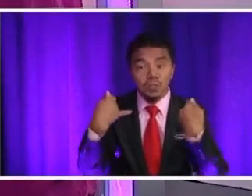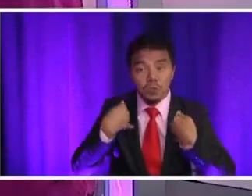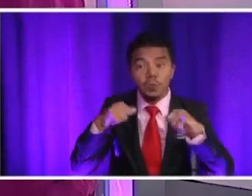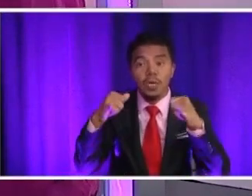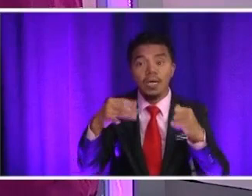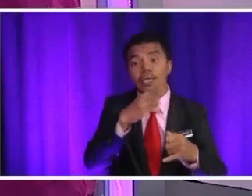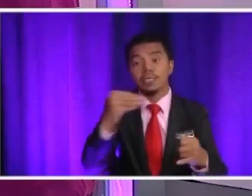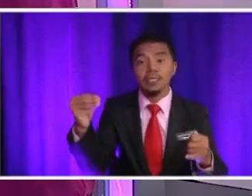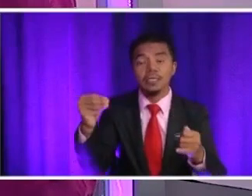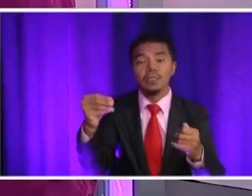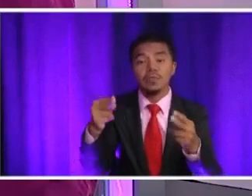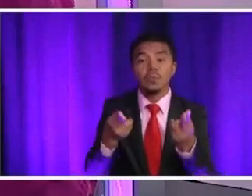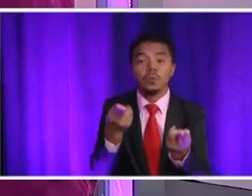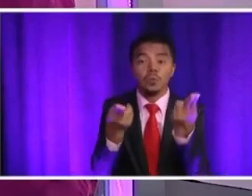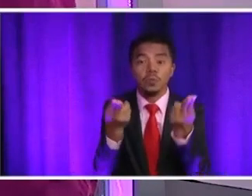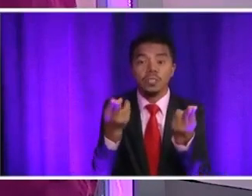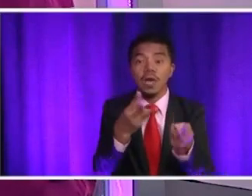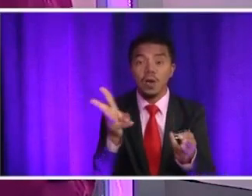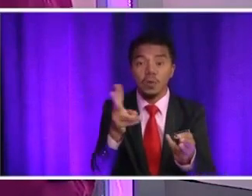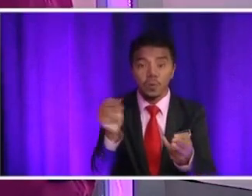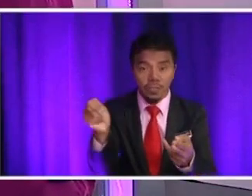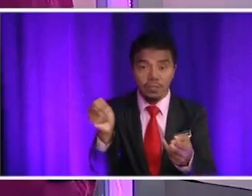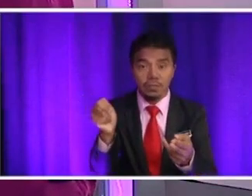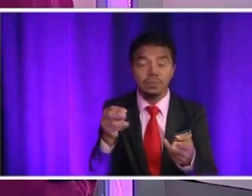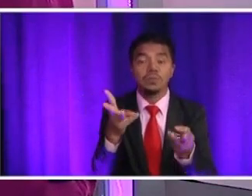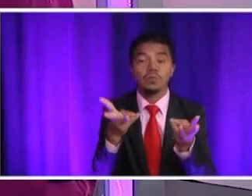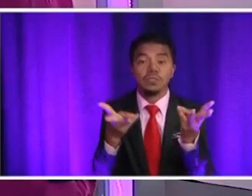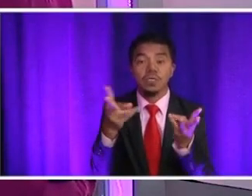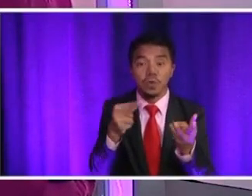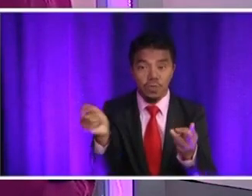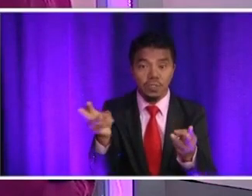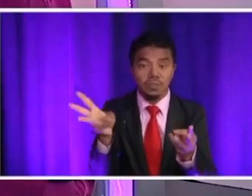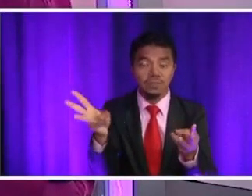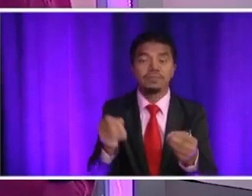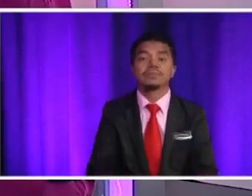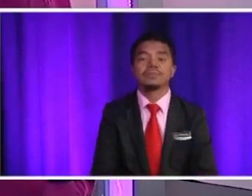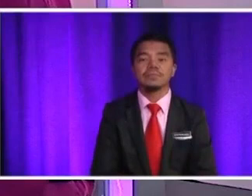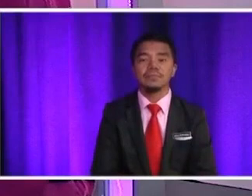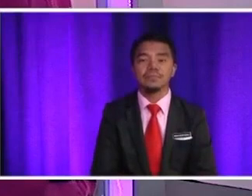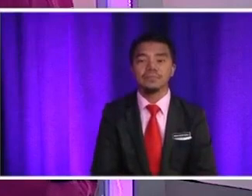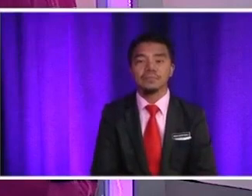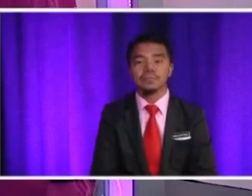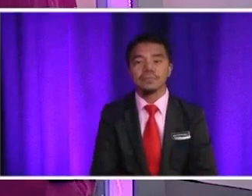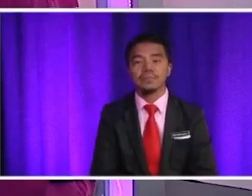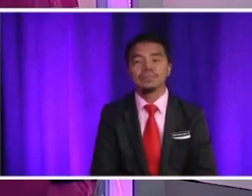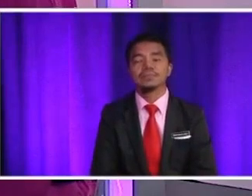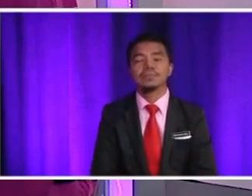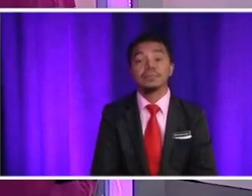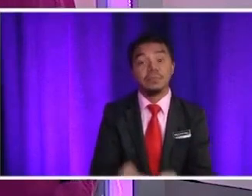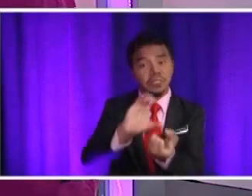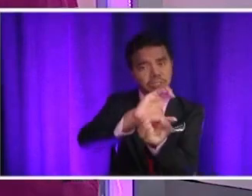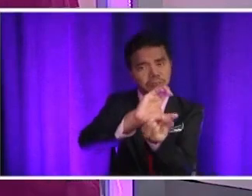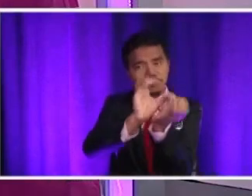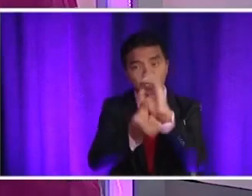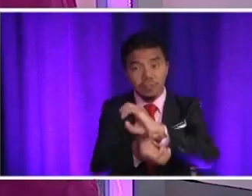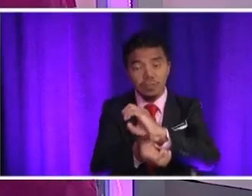dia create satu yang baru. Dia mm-hmm. dia membuat inovasi ataupun dia membuat dia mencipta perubahan. Yang barulah. Ya, mencipta mm-hmm. yang baru. Ha,